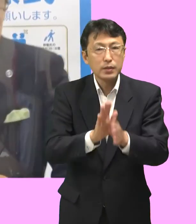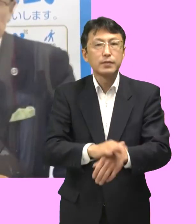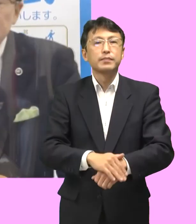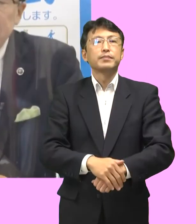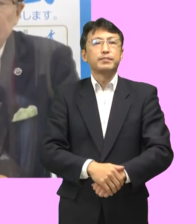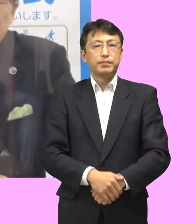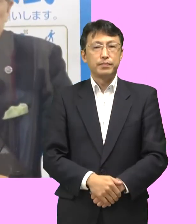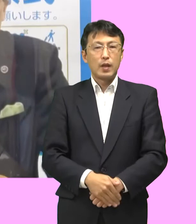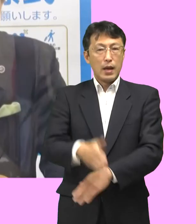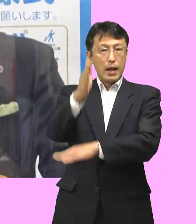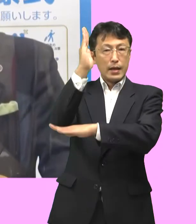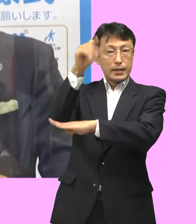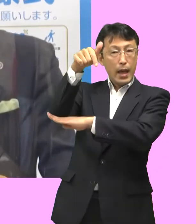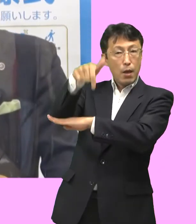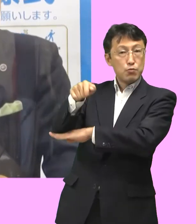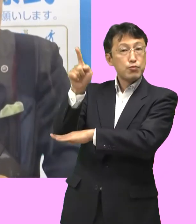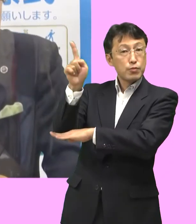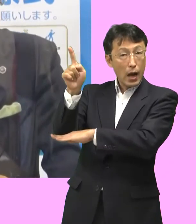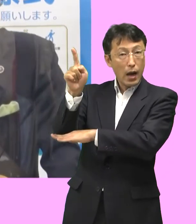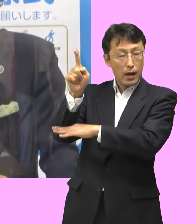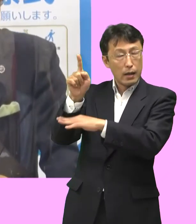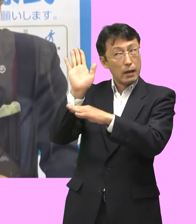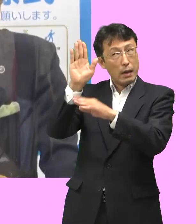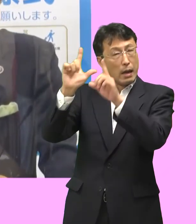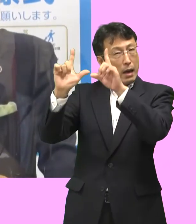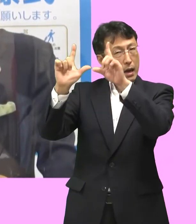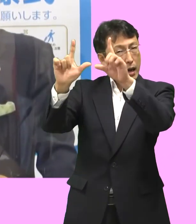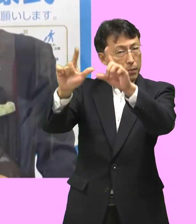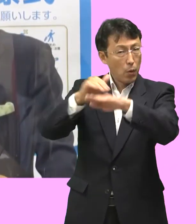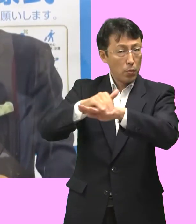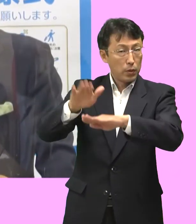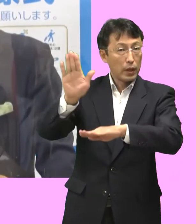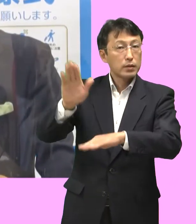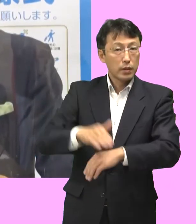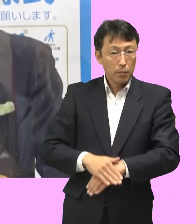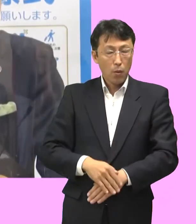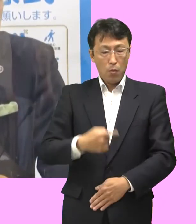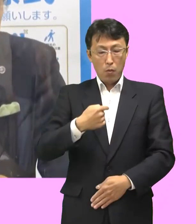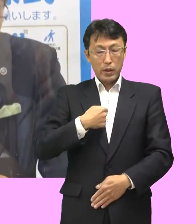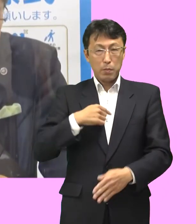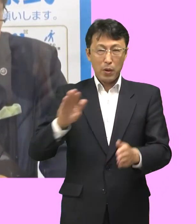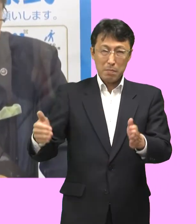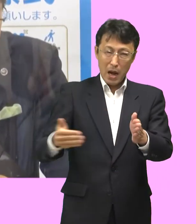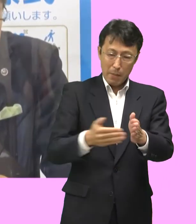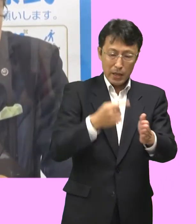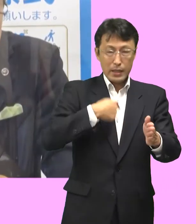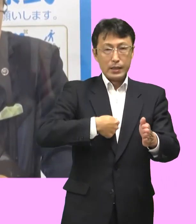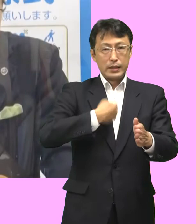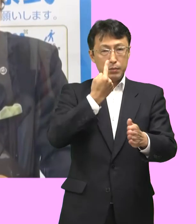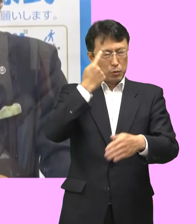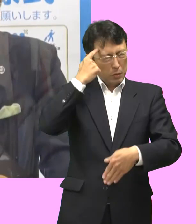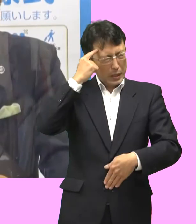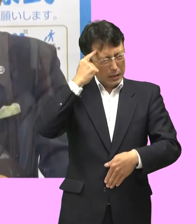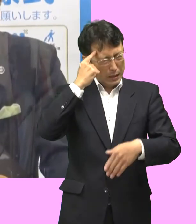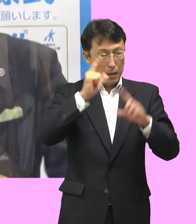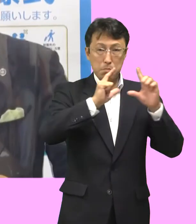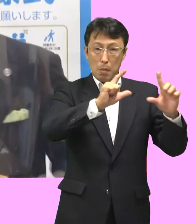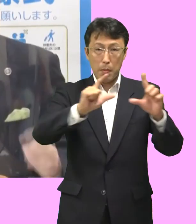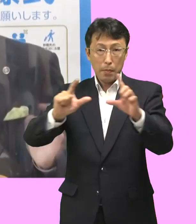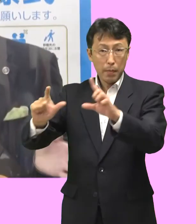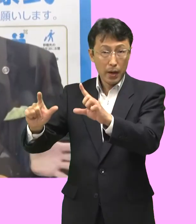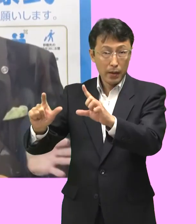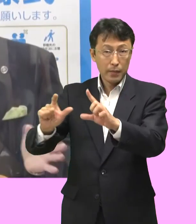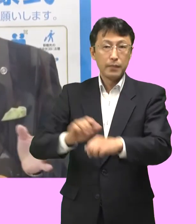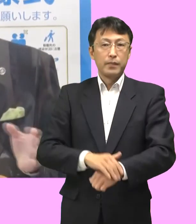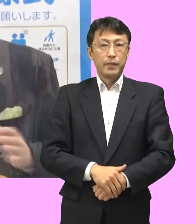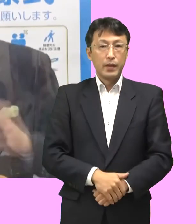。で、私自身、まあ、これまで自分の考え示しているようにですね、これはいつまでも置いてお